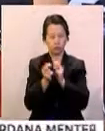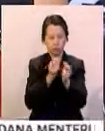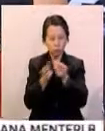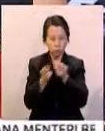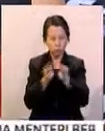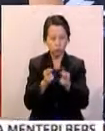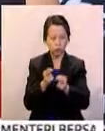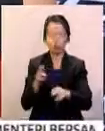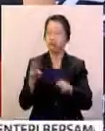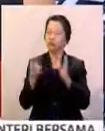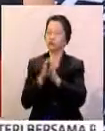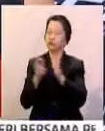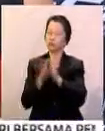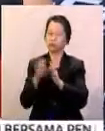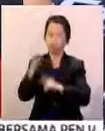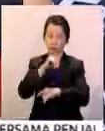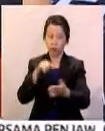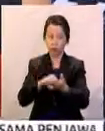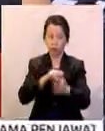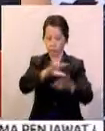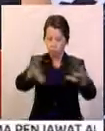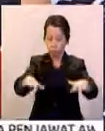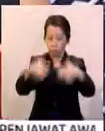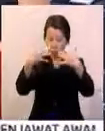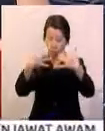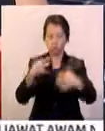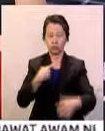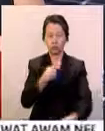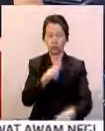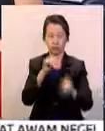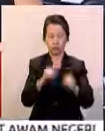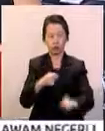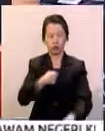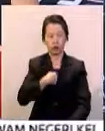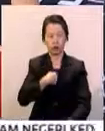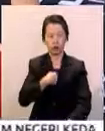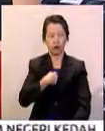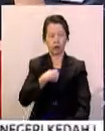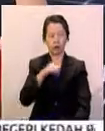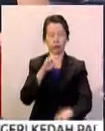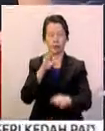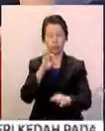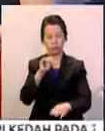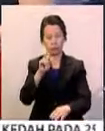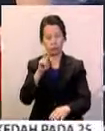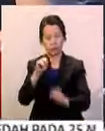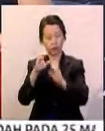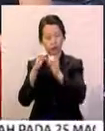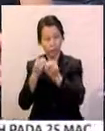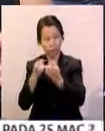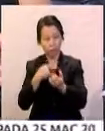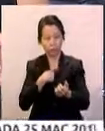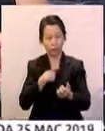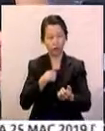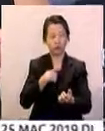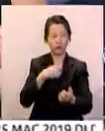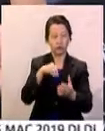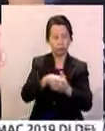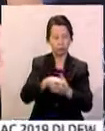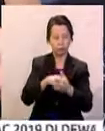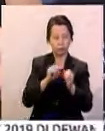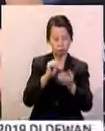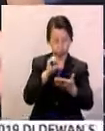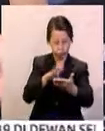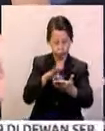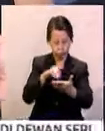macam hari ni semua boleh tengok bahawa kita, saya buat fan club, saya pam dalam Facebook